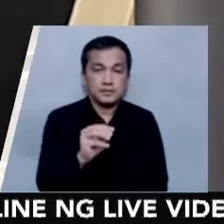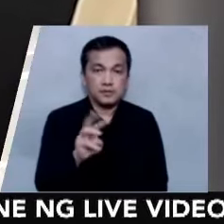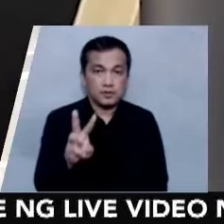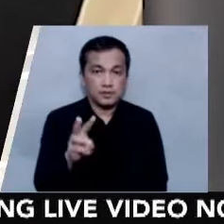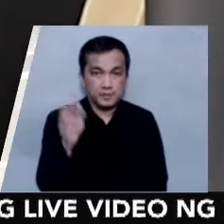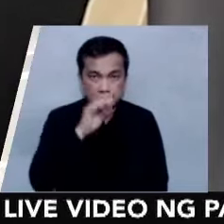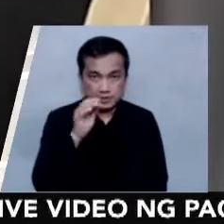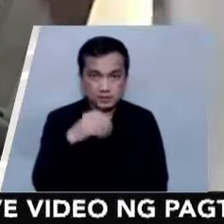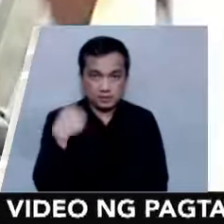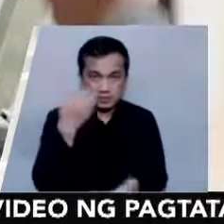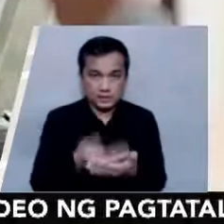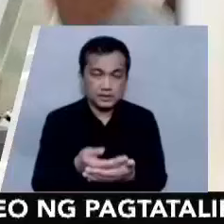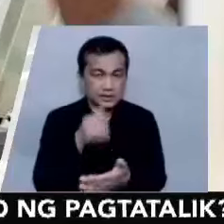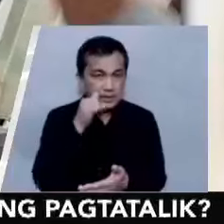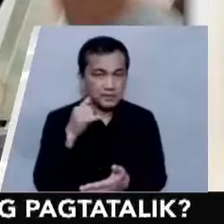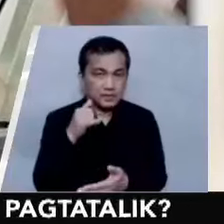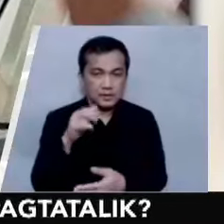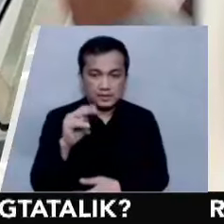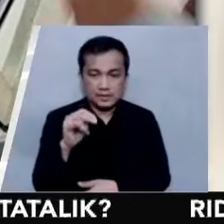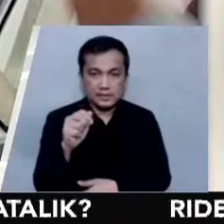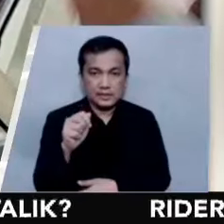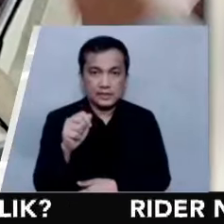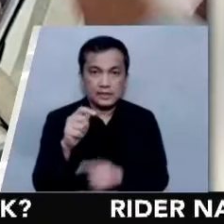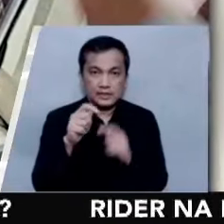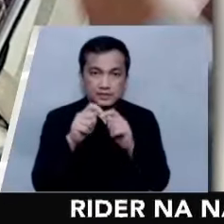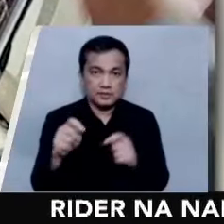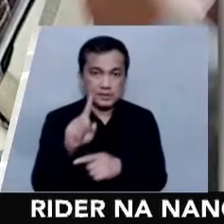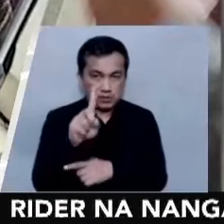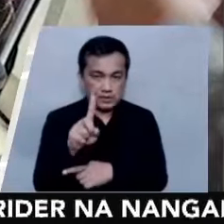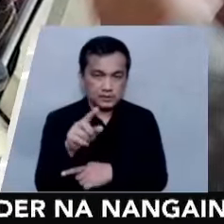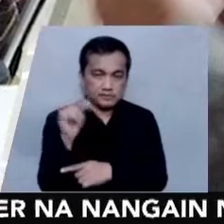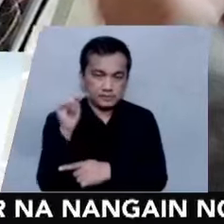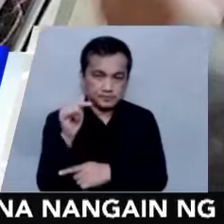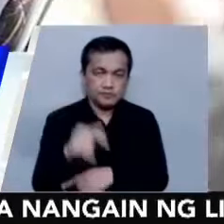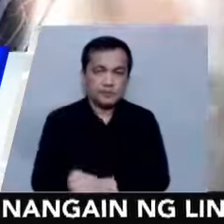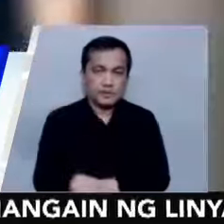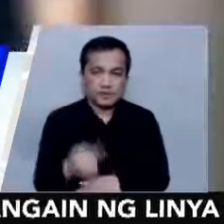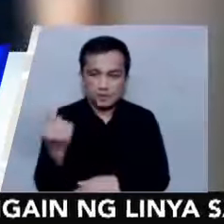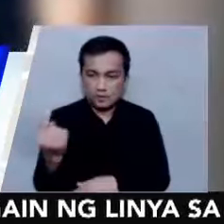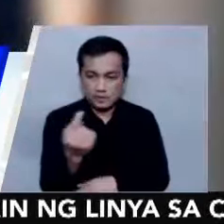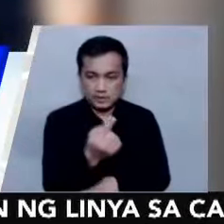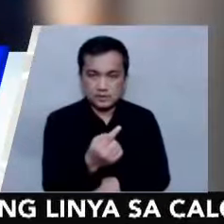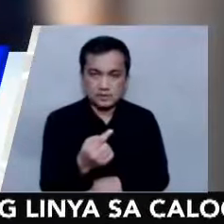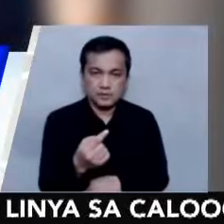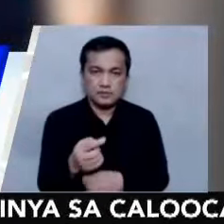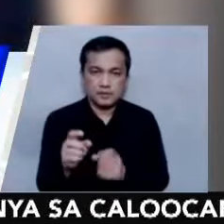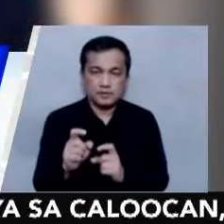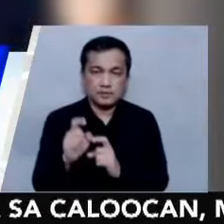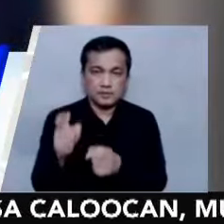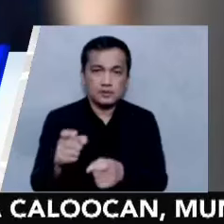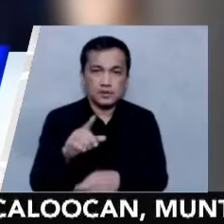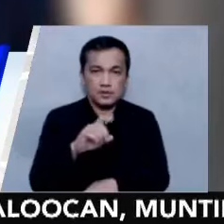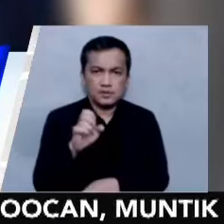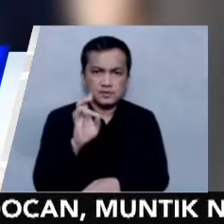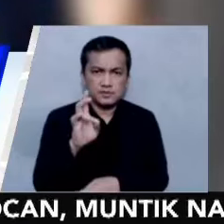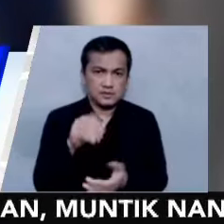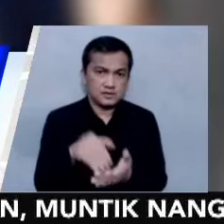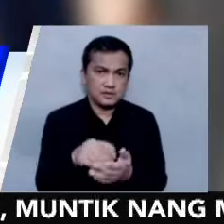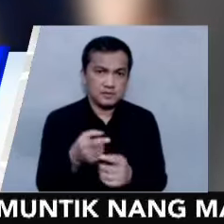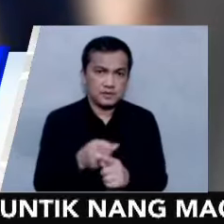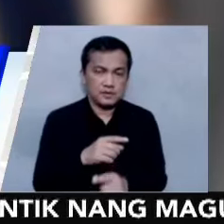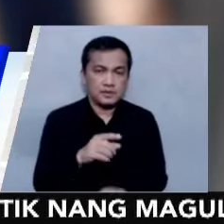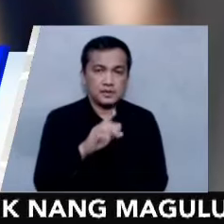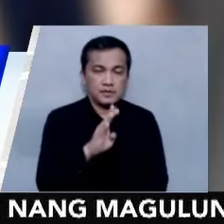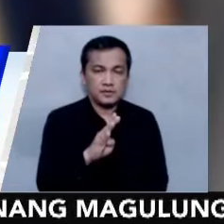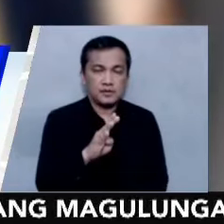dumating kahapon sa NAIA Terminal 1. Bawat isa sa kanila makatatanggap ng 170,000 pesos mula sa DMW,